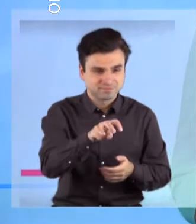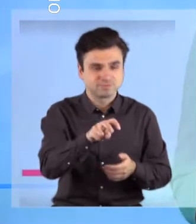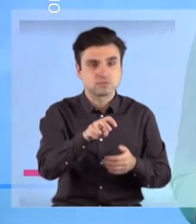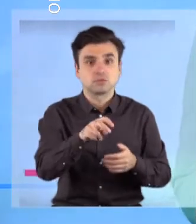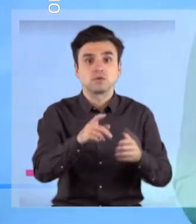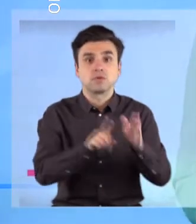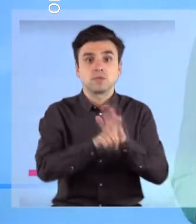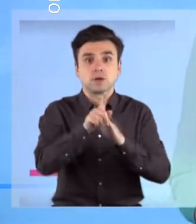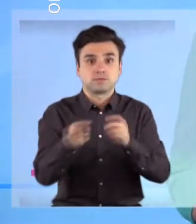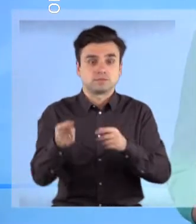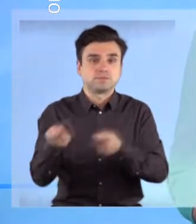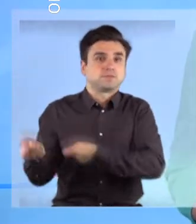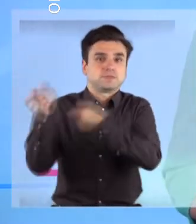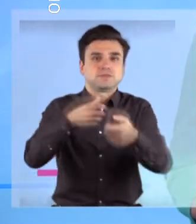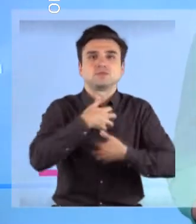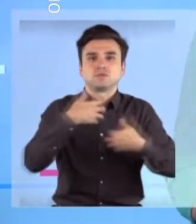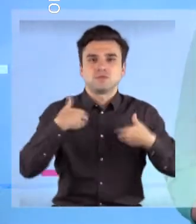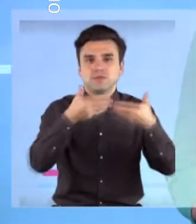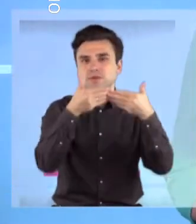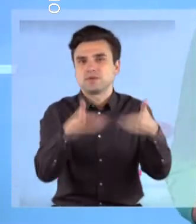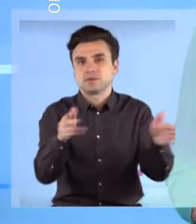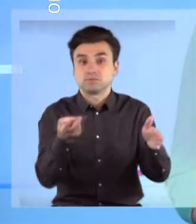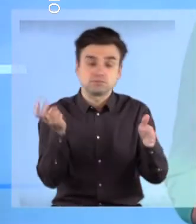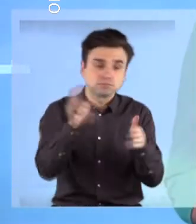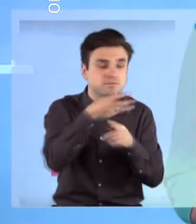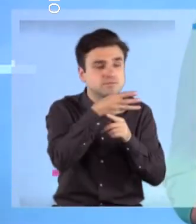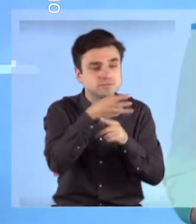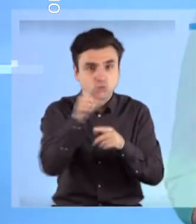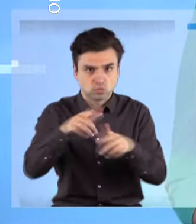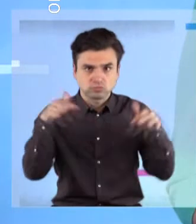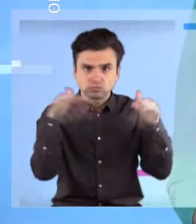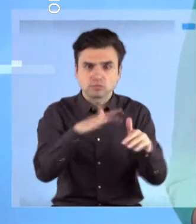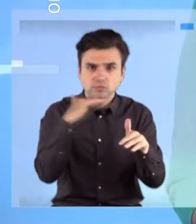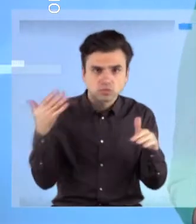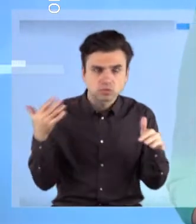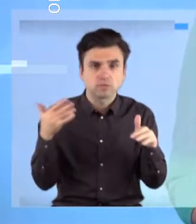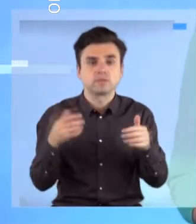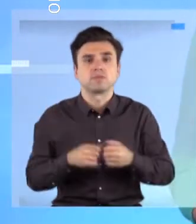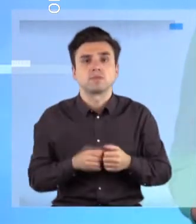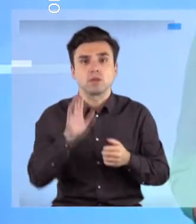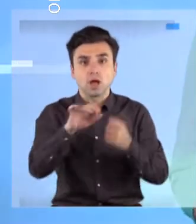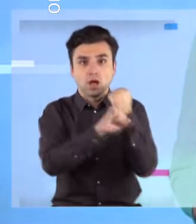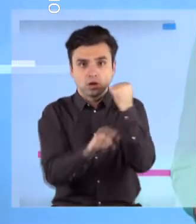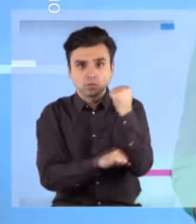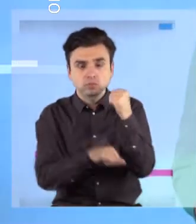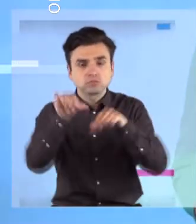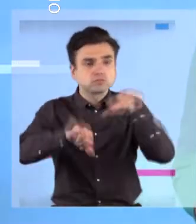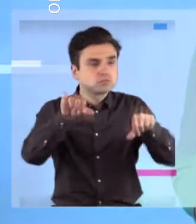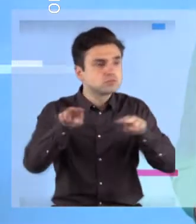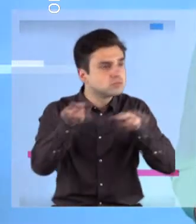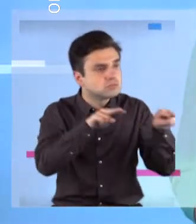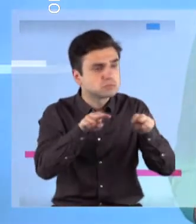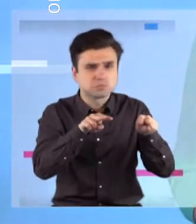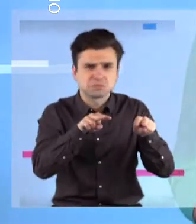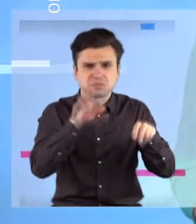туди приходять сотні дітей з батьками, які не йдуть із зоопарку, поки не доторкнуться до кожної тварини. Інколи такі любощі